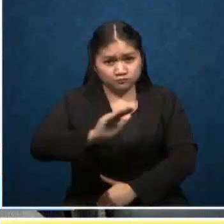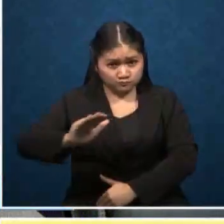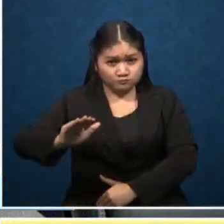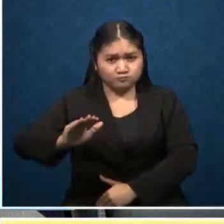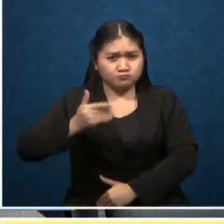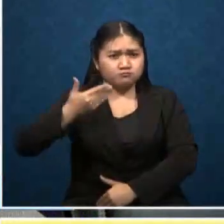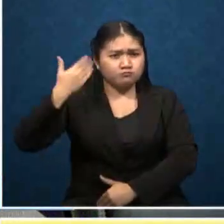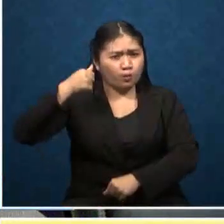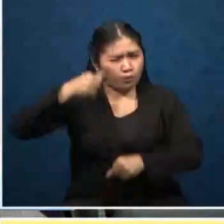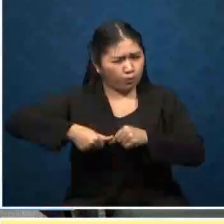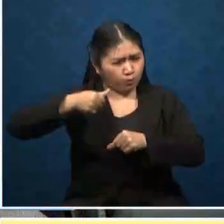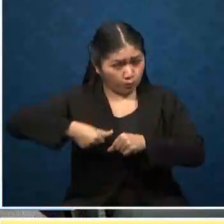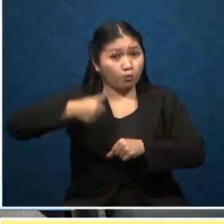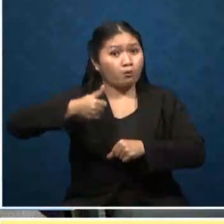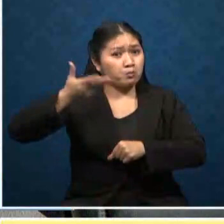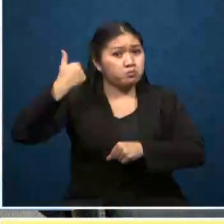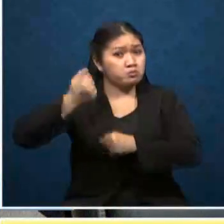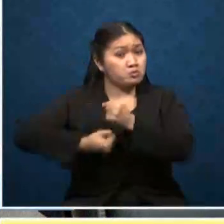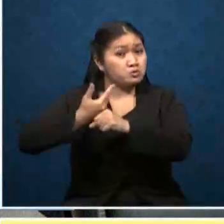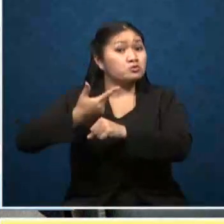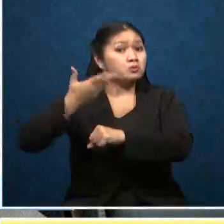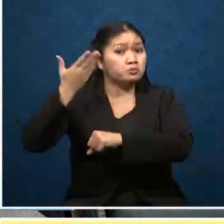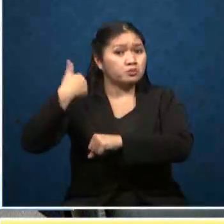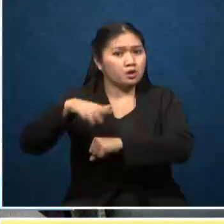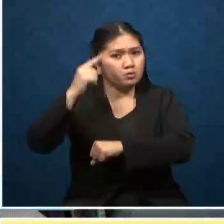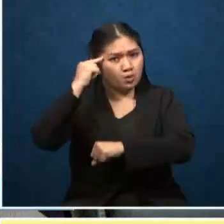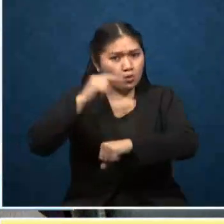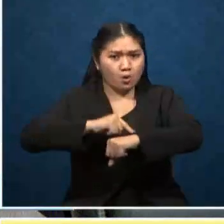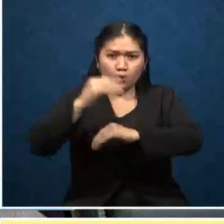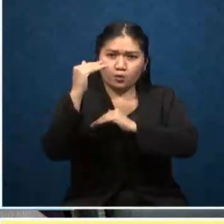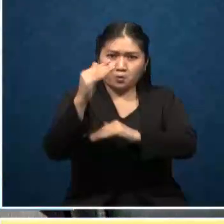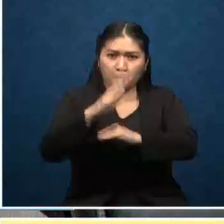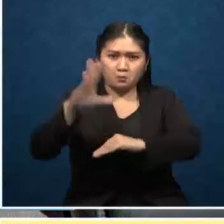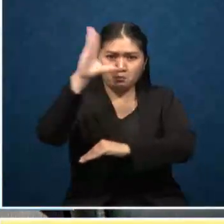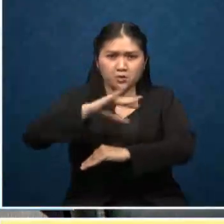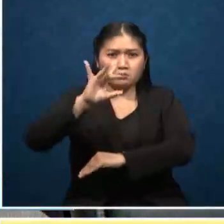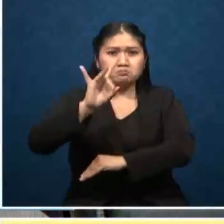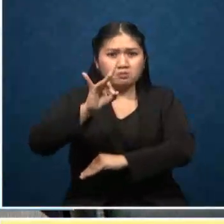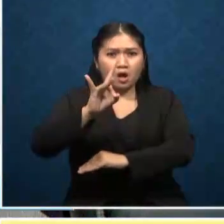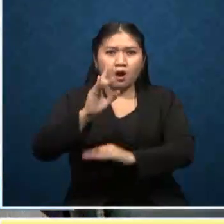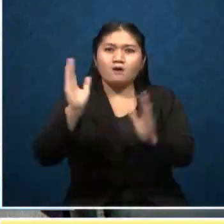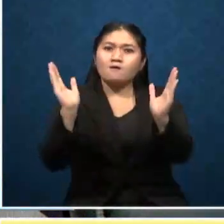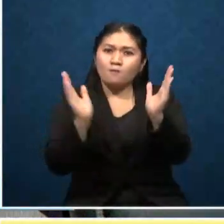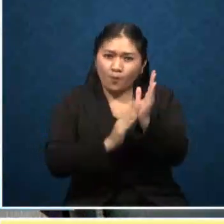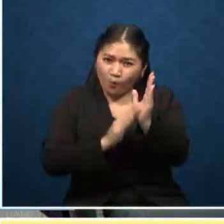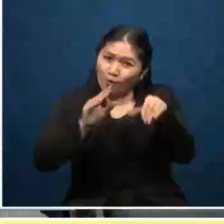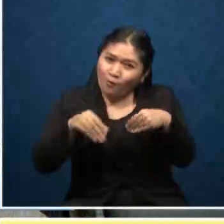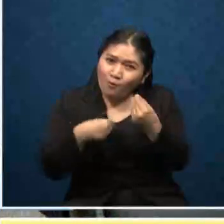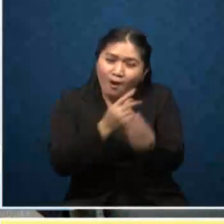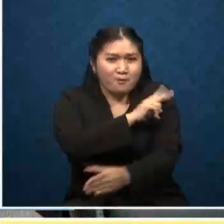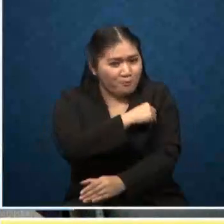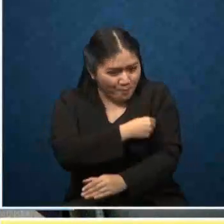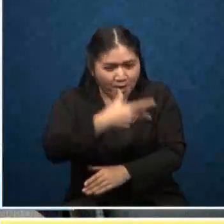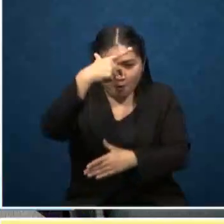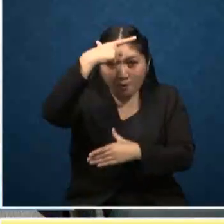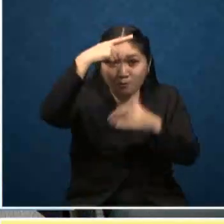สองปี สามปเสร็มีการกำหนดเวลาประมาณสองทุ่มเราปลบมือให้กับแพทย์ พยาบาล